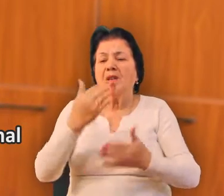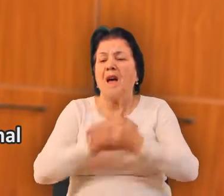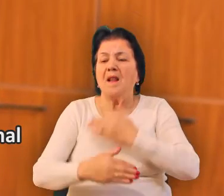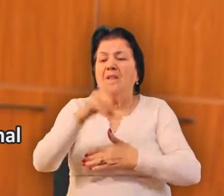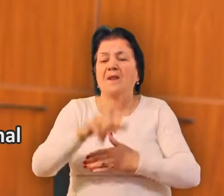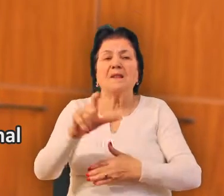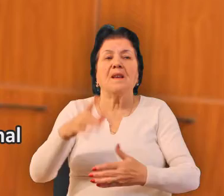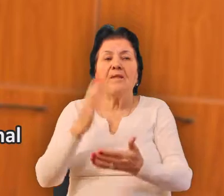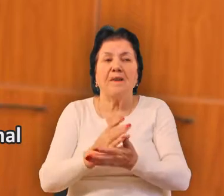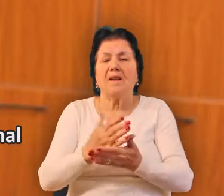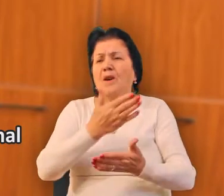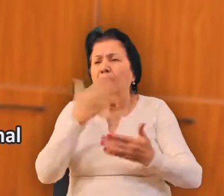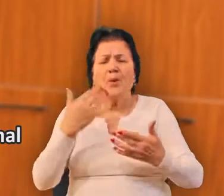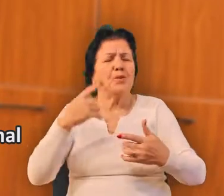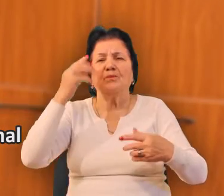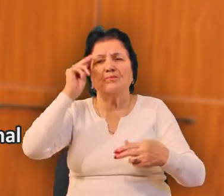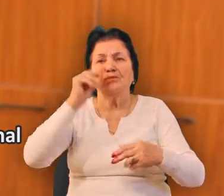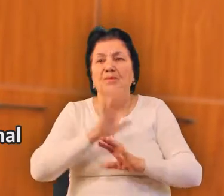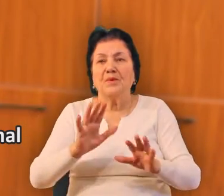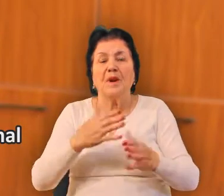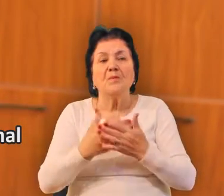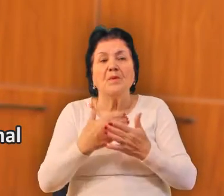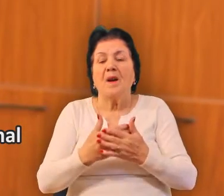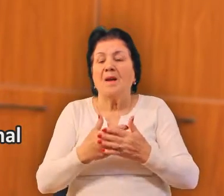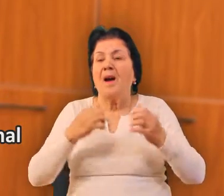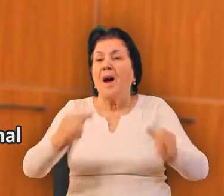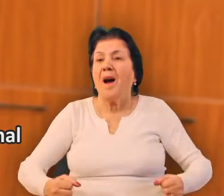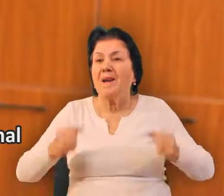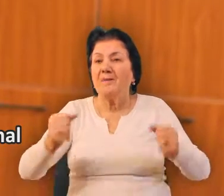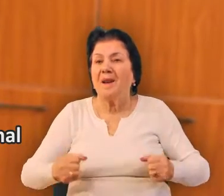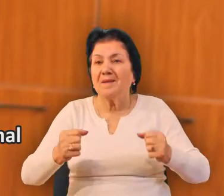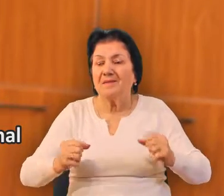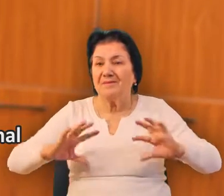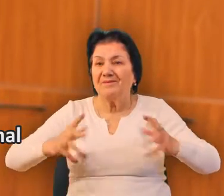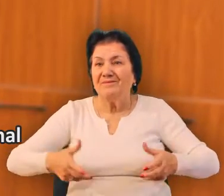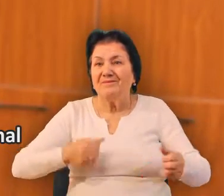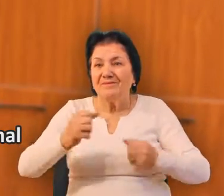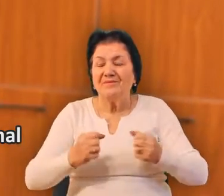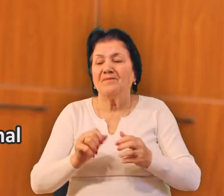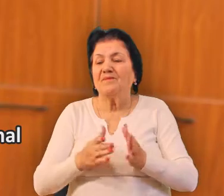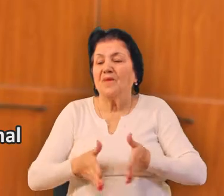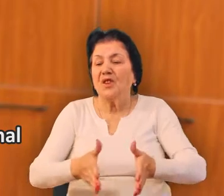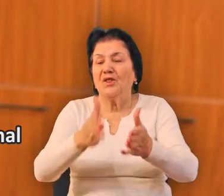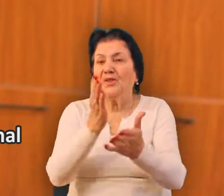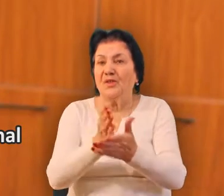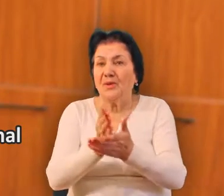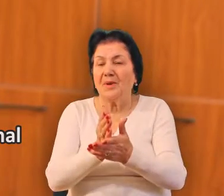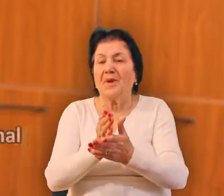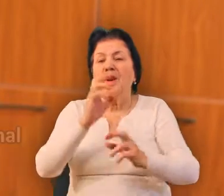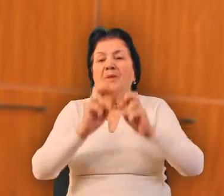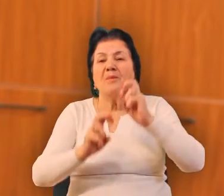evdə əlilliyi olan insan var, yoxdur, fərq eləməz. Mütləq ki, əl arabasının girişi üçün həmən evə əlavə giriş qoyurlar.